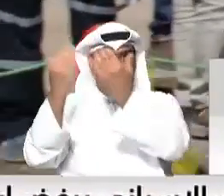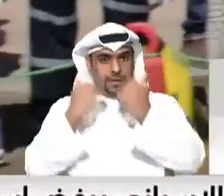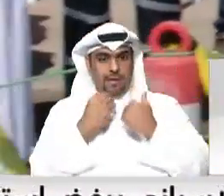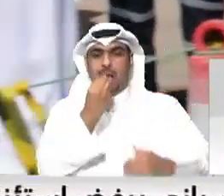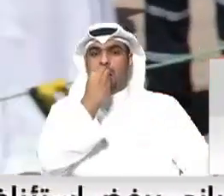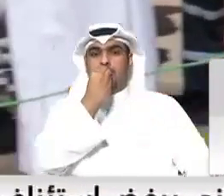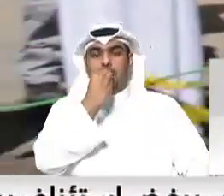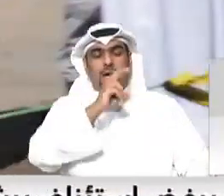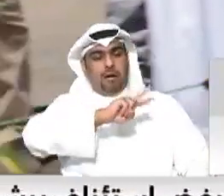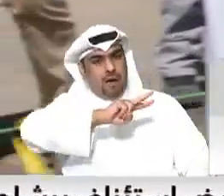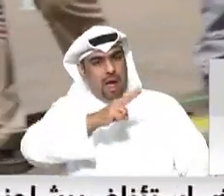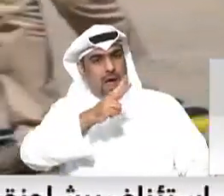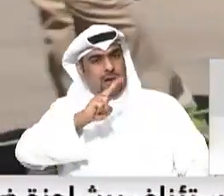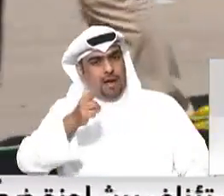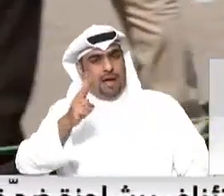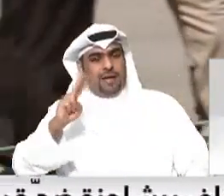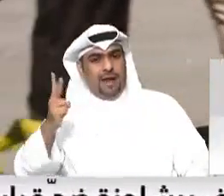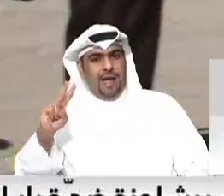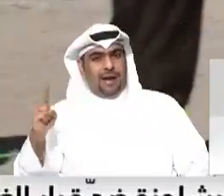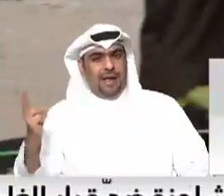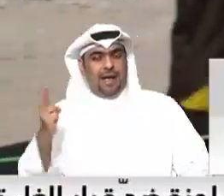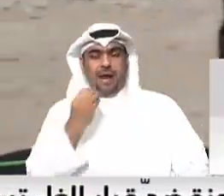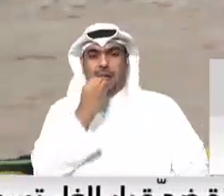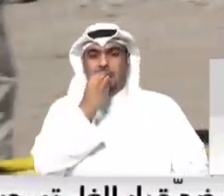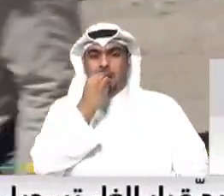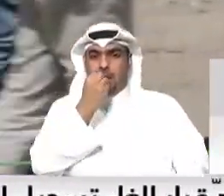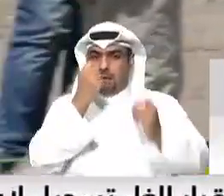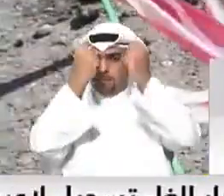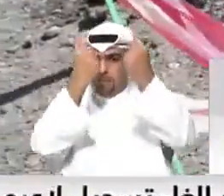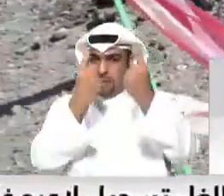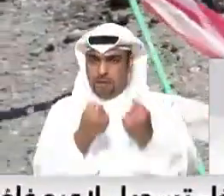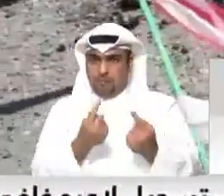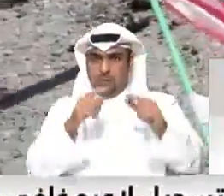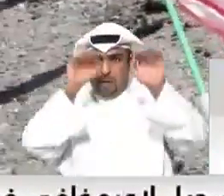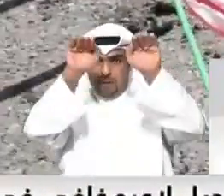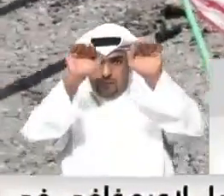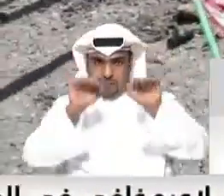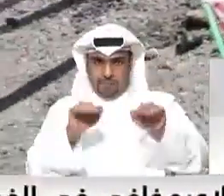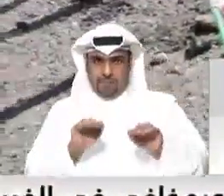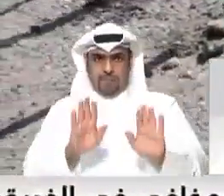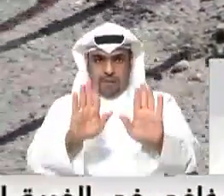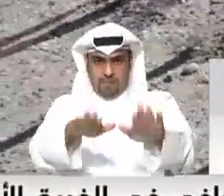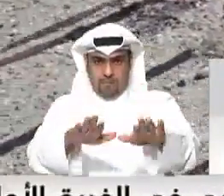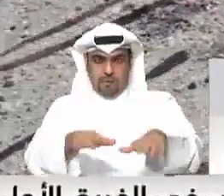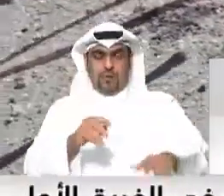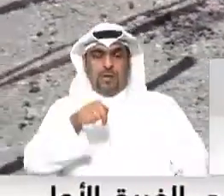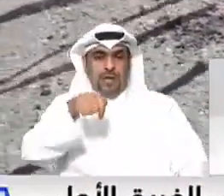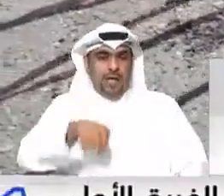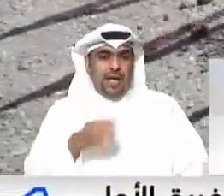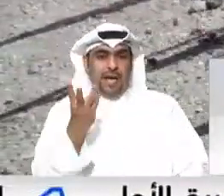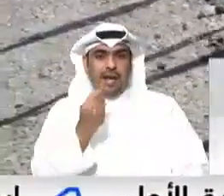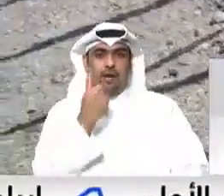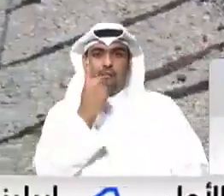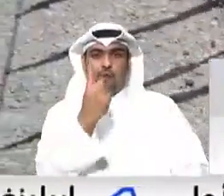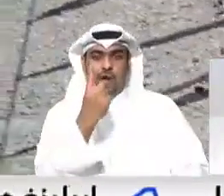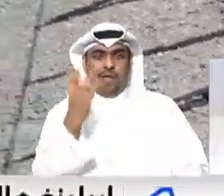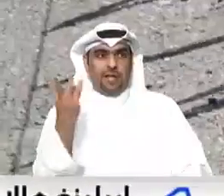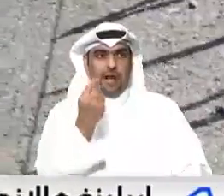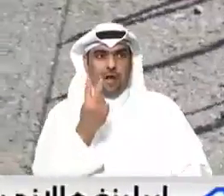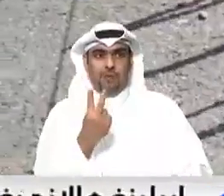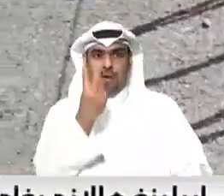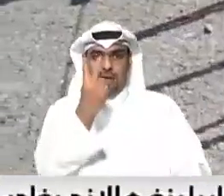الوارده والحفاظ على منظومه الامن الغذائي في الدوله حيث سيتم تخصيص الرصيفين رقم واحد واثنان